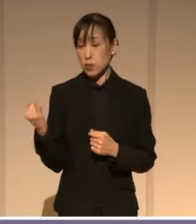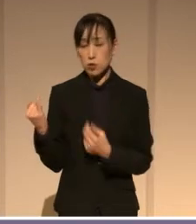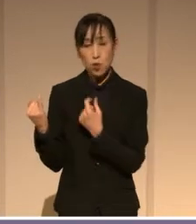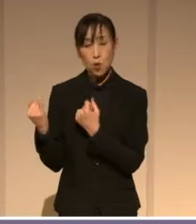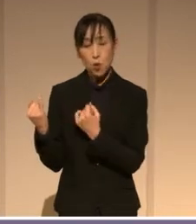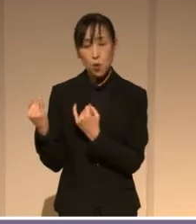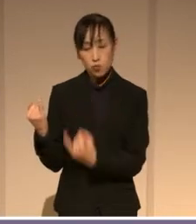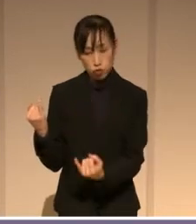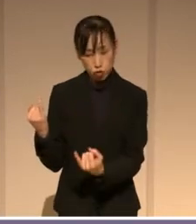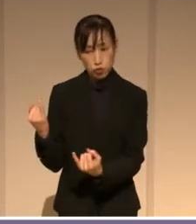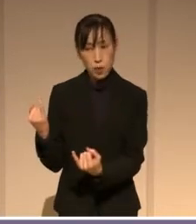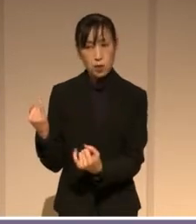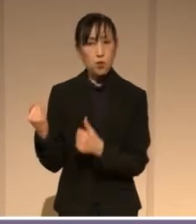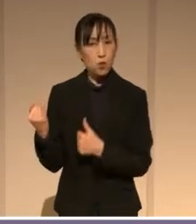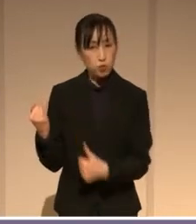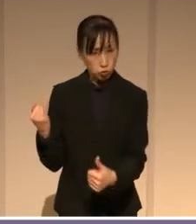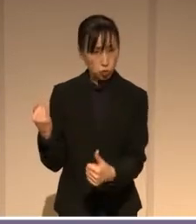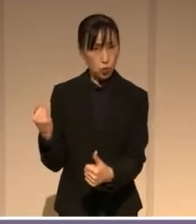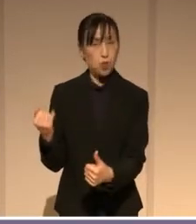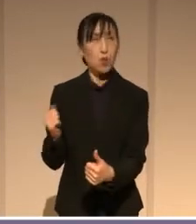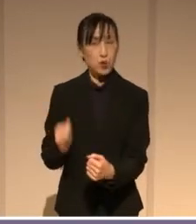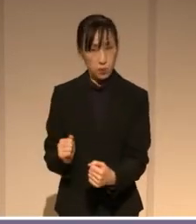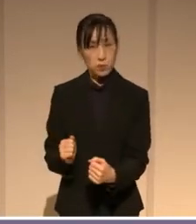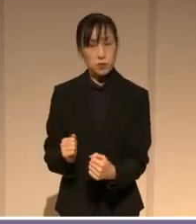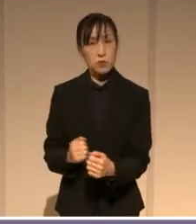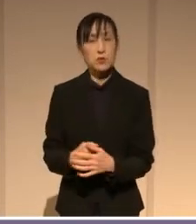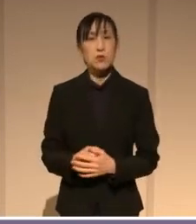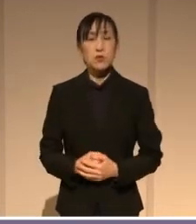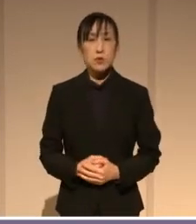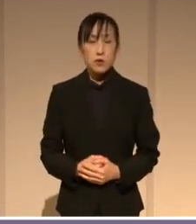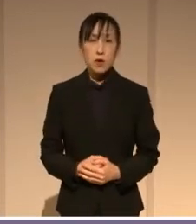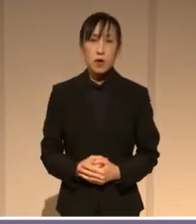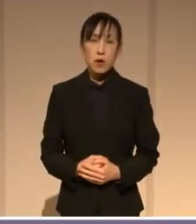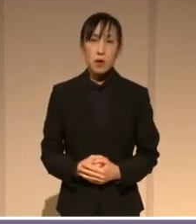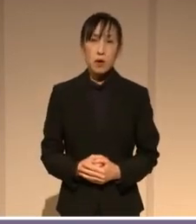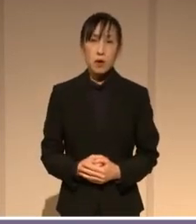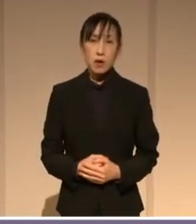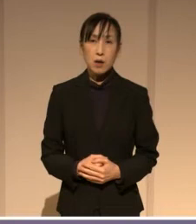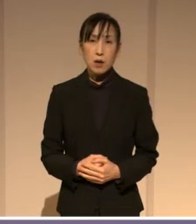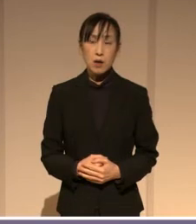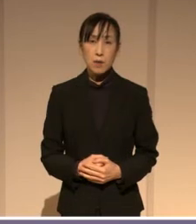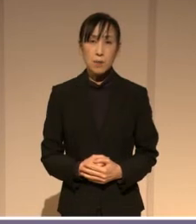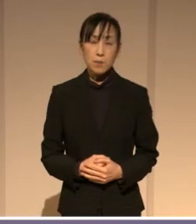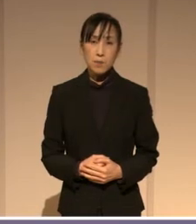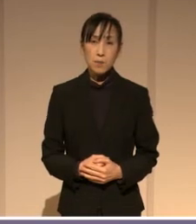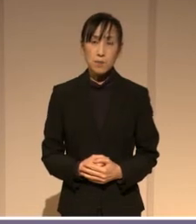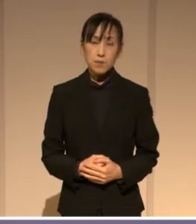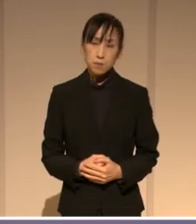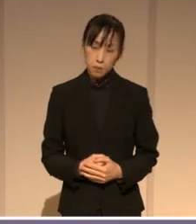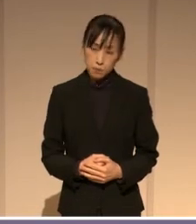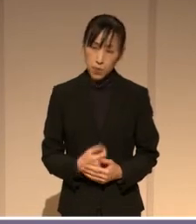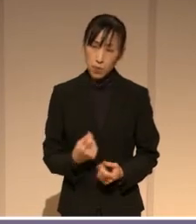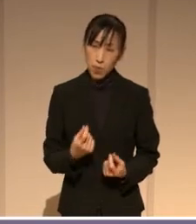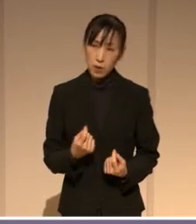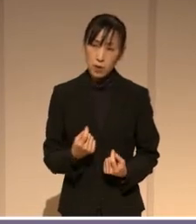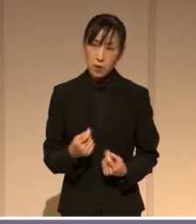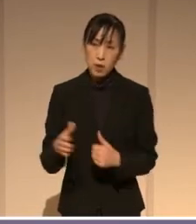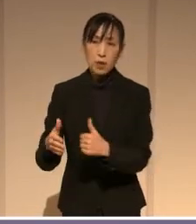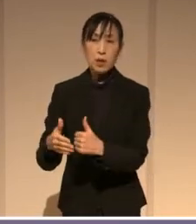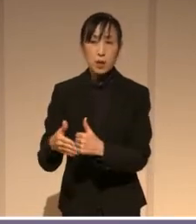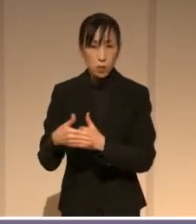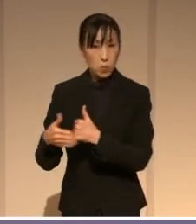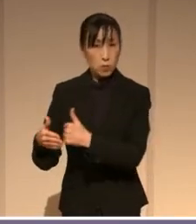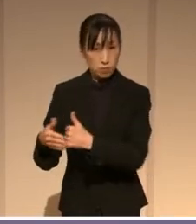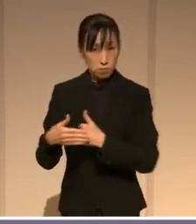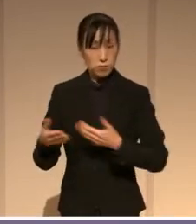息子がいるんですけどやっぱりあのすごくあのサポートしてくれたり